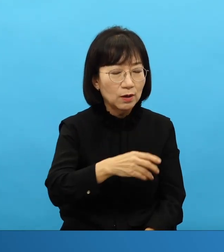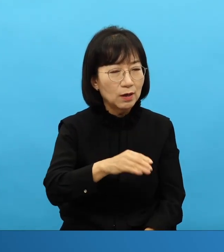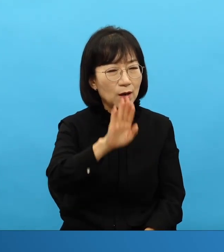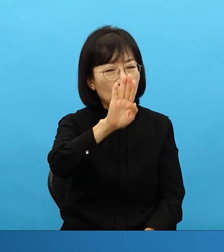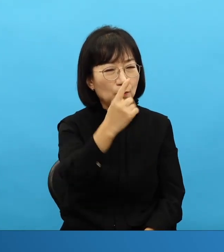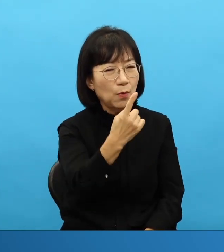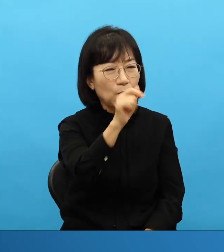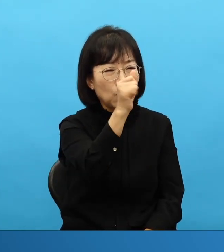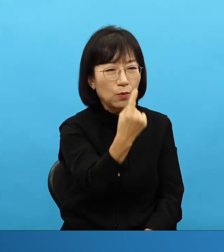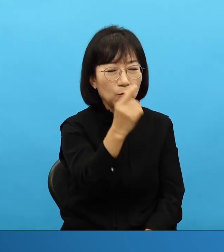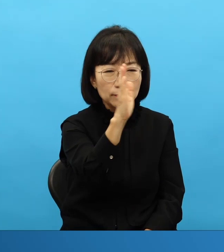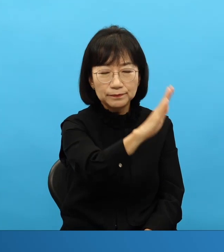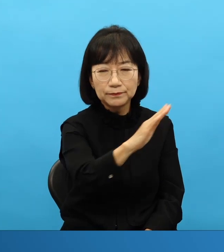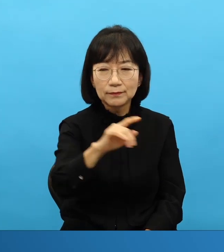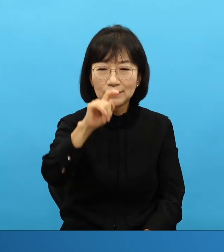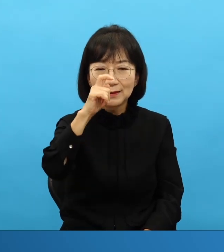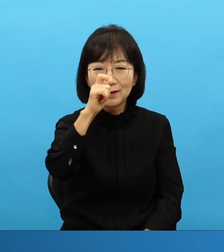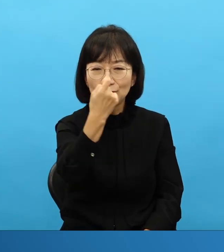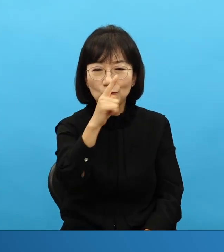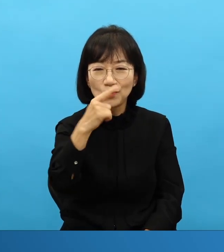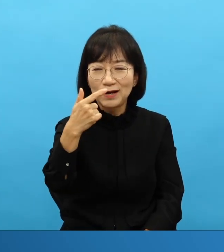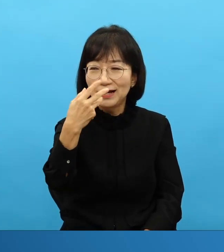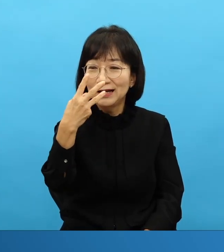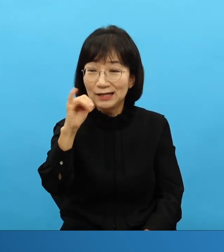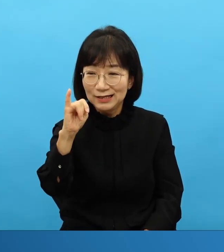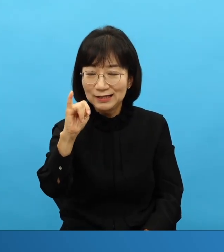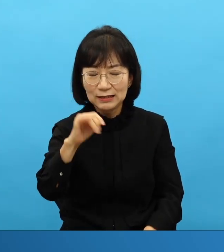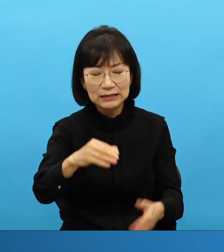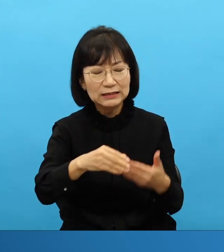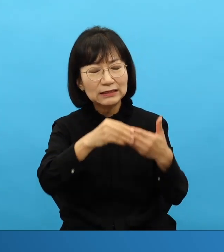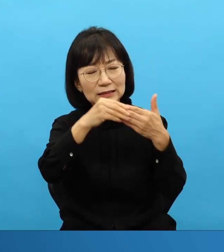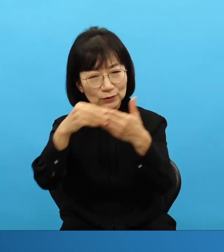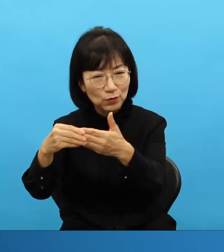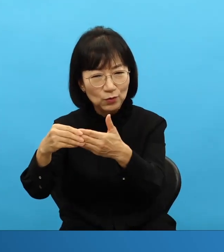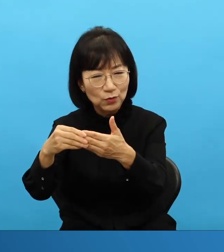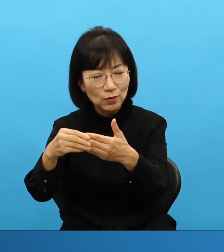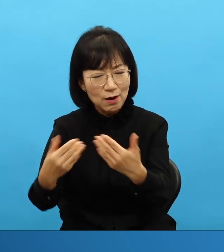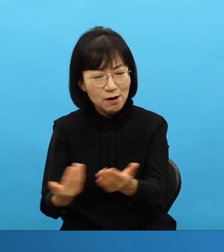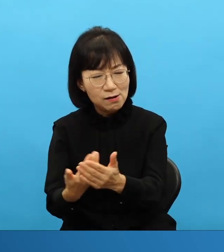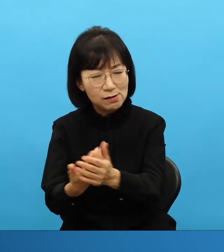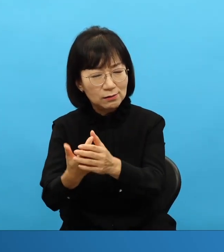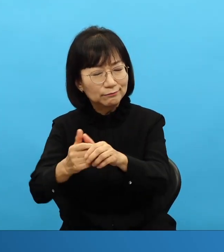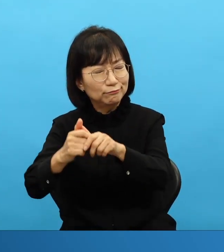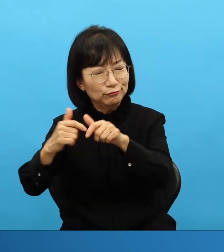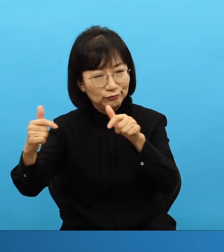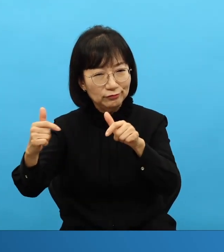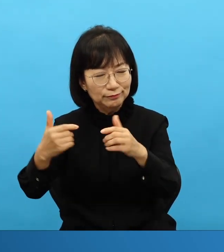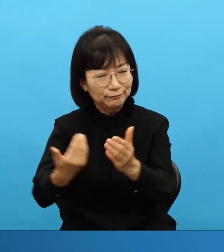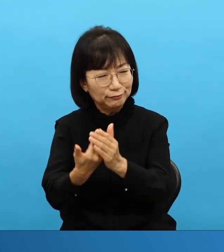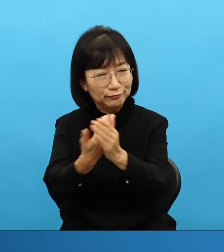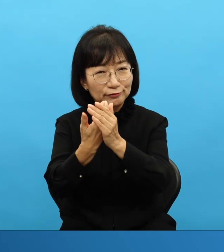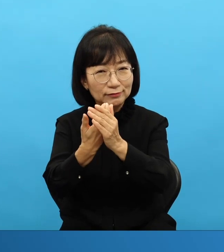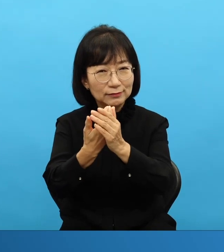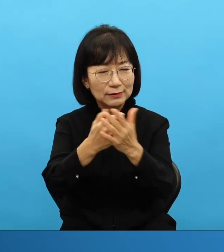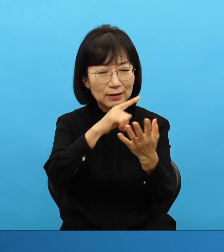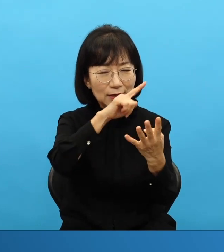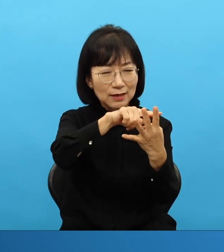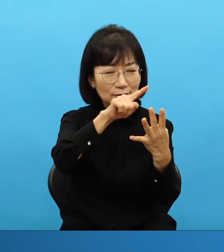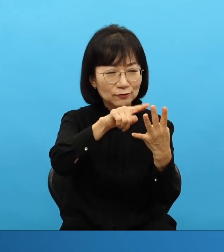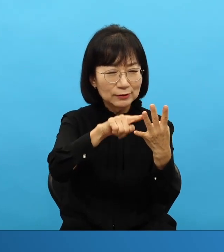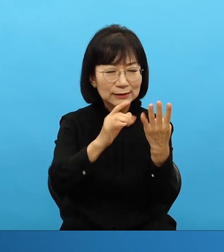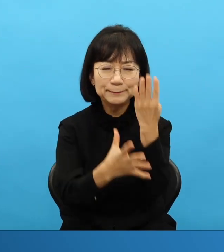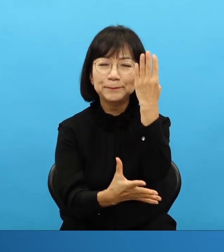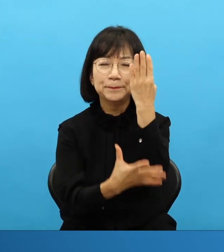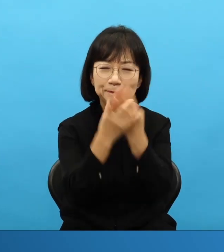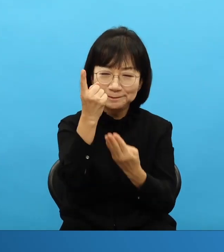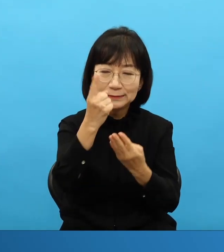理 또 인도도 있습니다. 啊，也有引导， 그것도 부흥도 있습니다. 并且也有这样的复兴， 그게 통치하는 거예요. 这个就是统